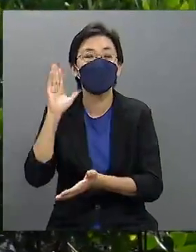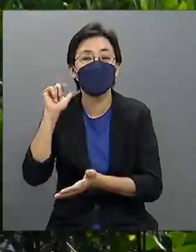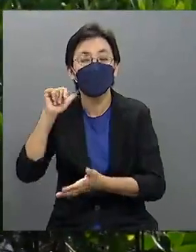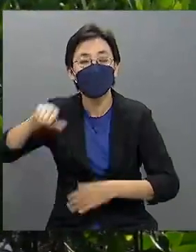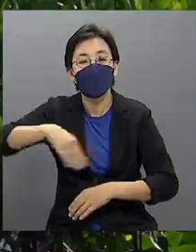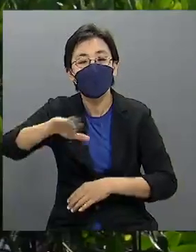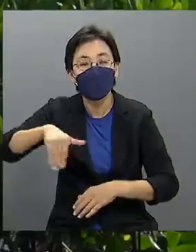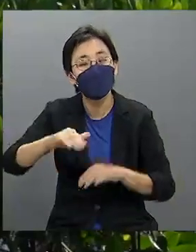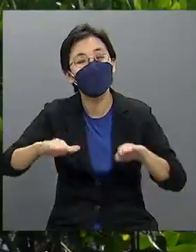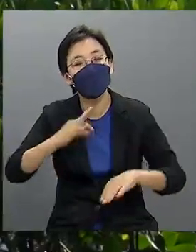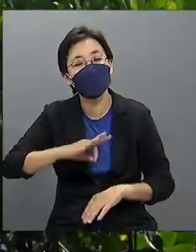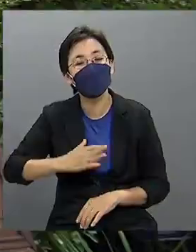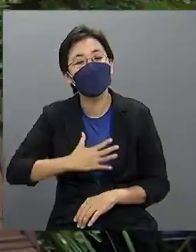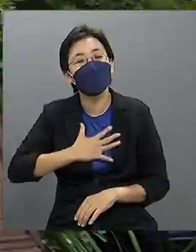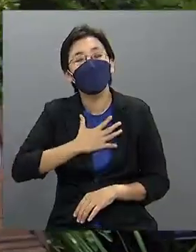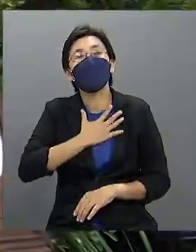สร้างกลหนกรใหกเดเด็